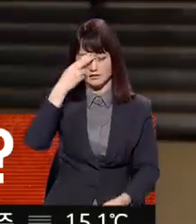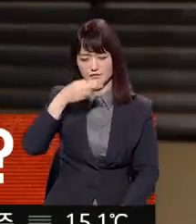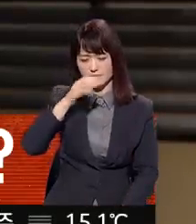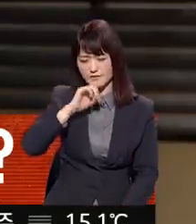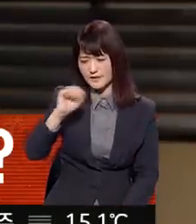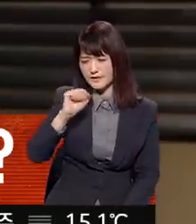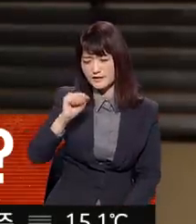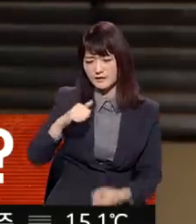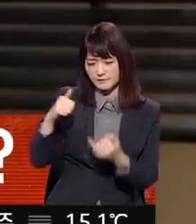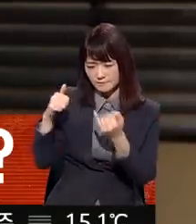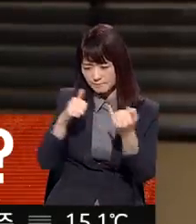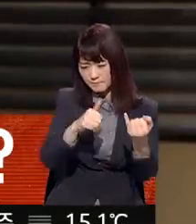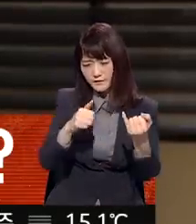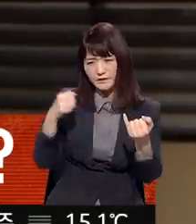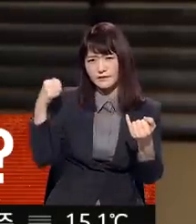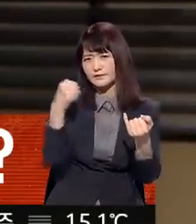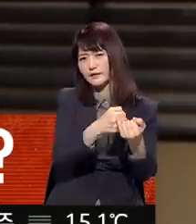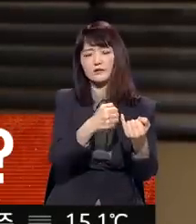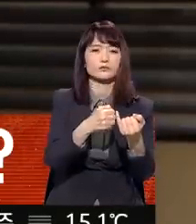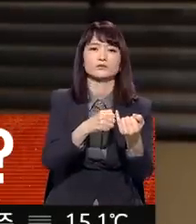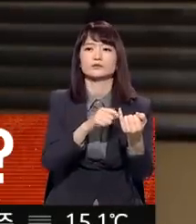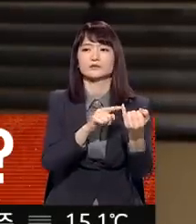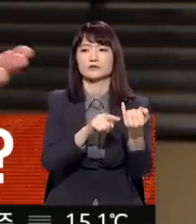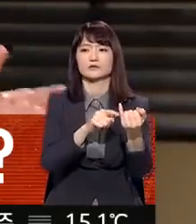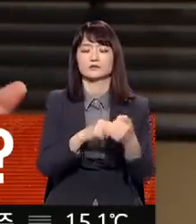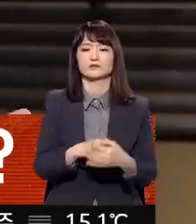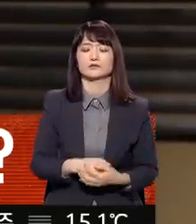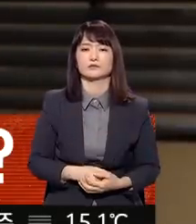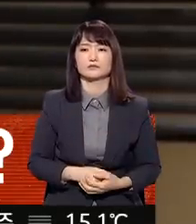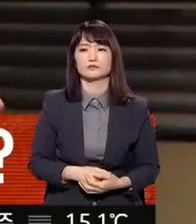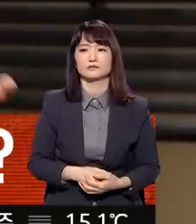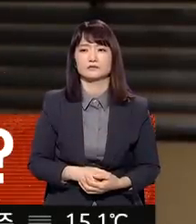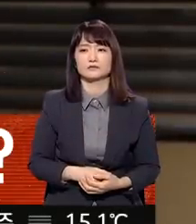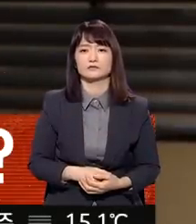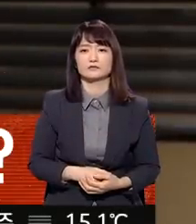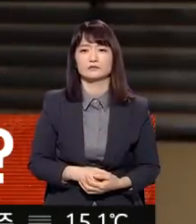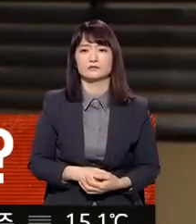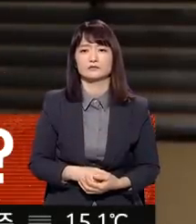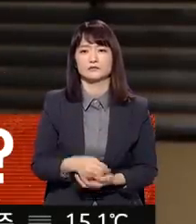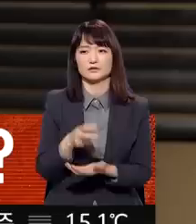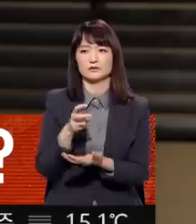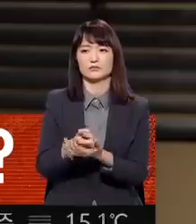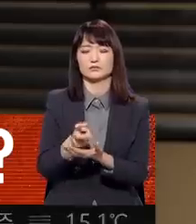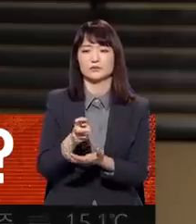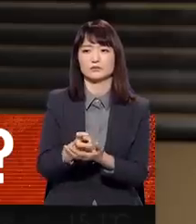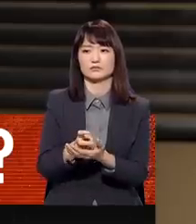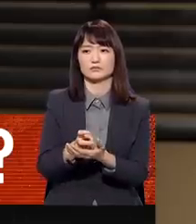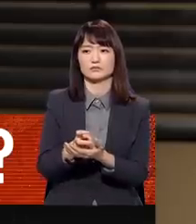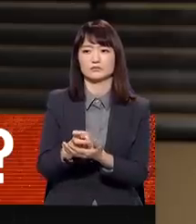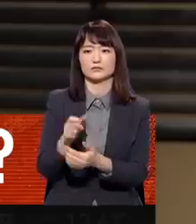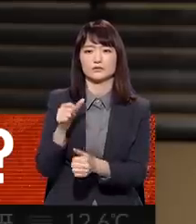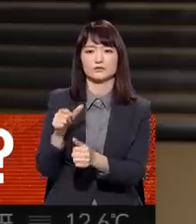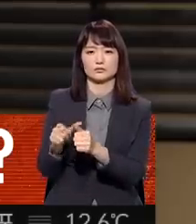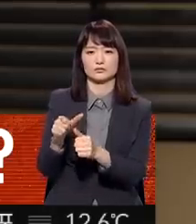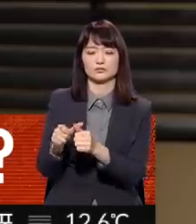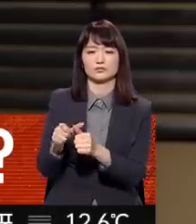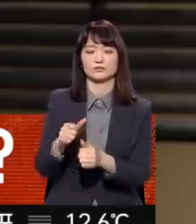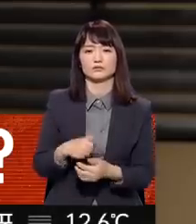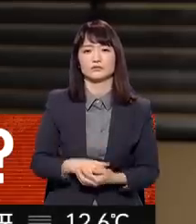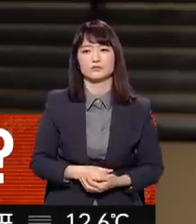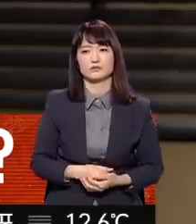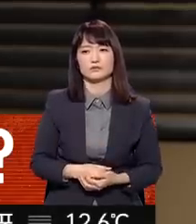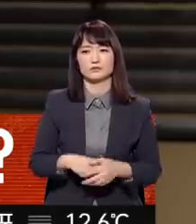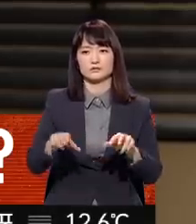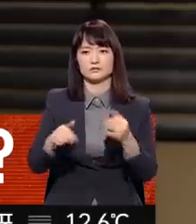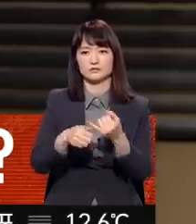있다. 그런 부분은 뭔가 뭐 저는 한편으로는 또 법적 조언을 받고 있는 게 아닌가 생각도 들어요. 그래서 지금